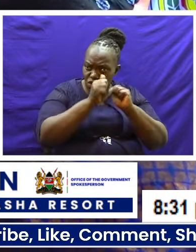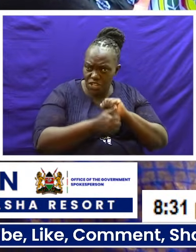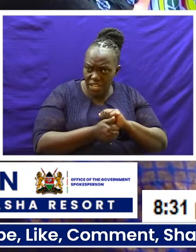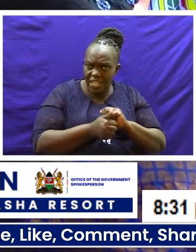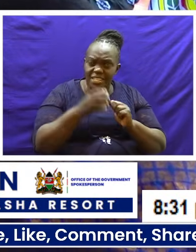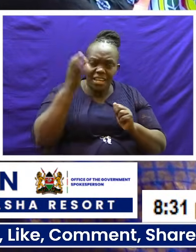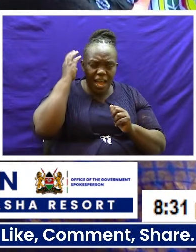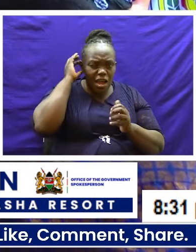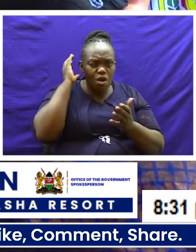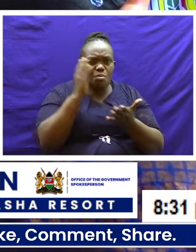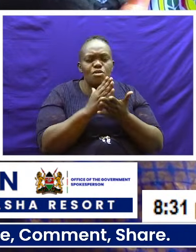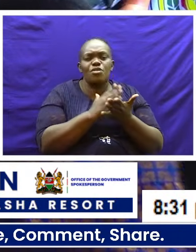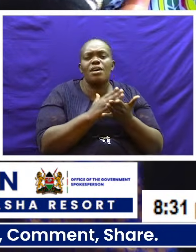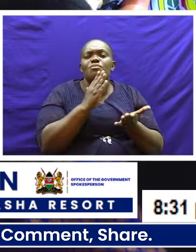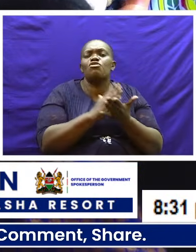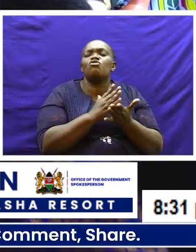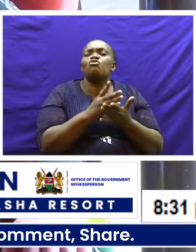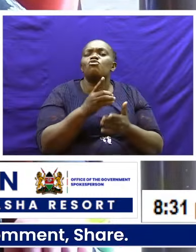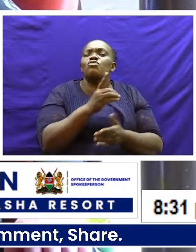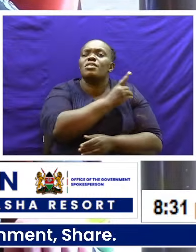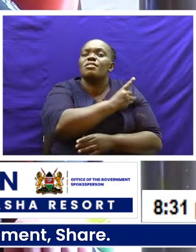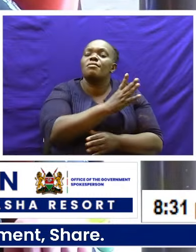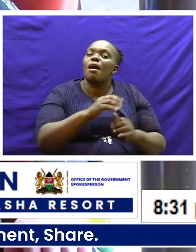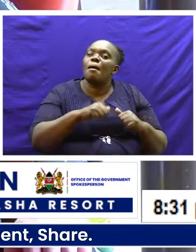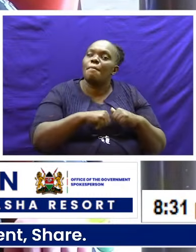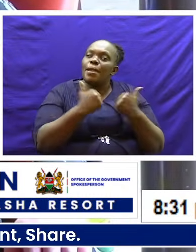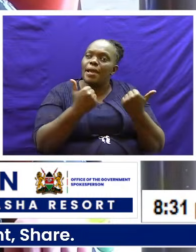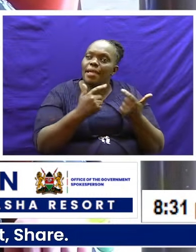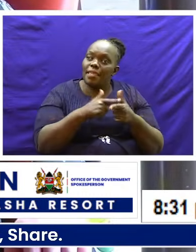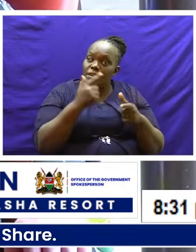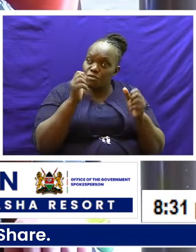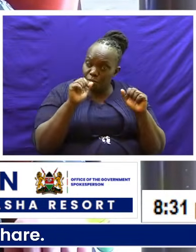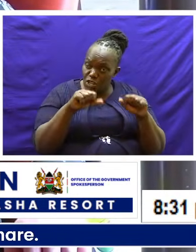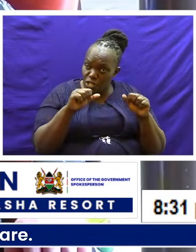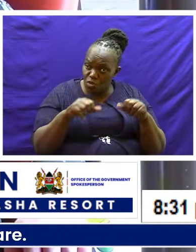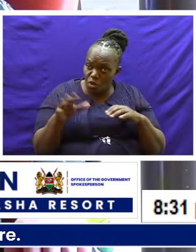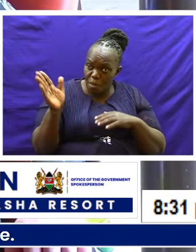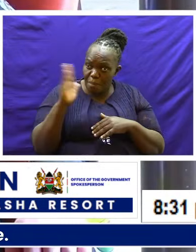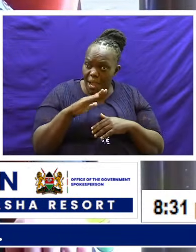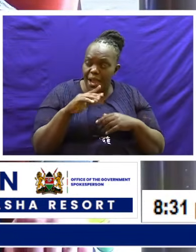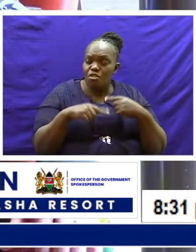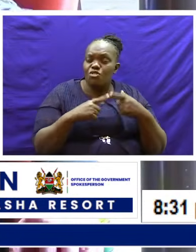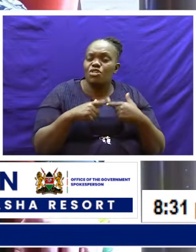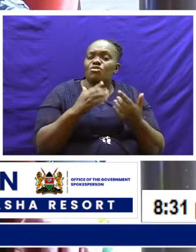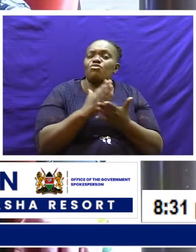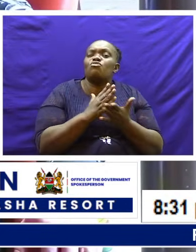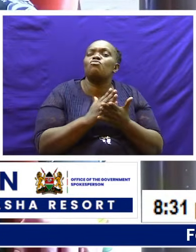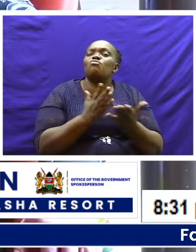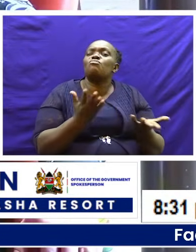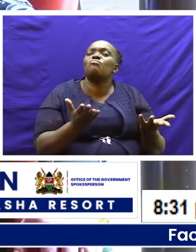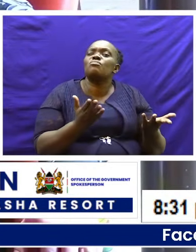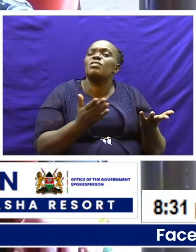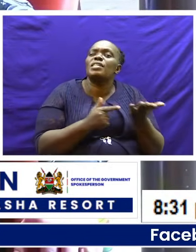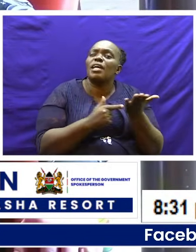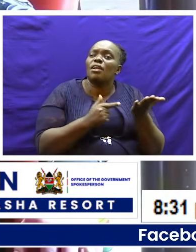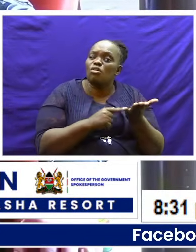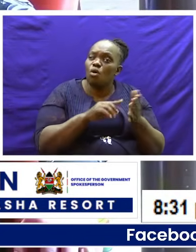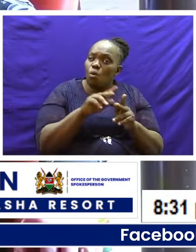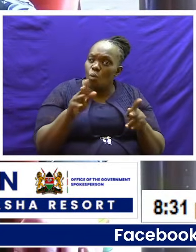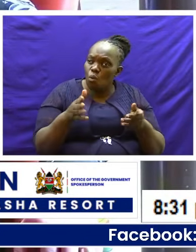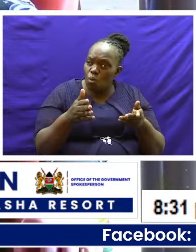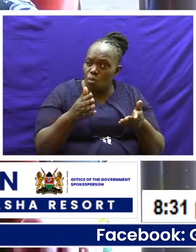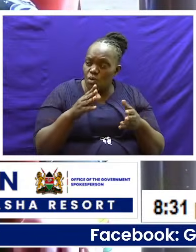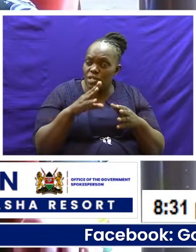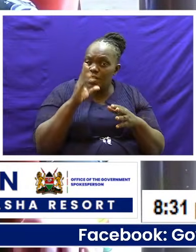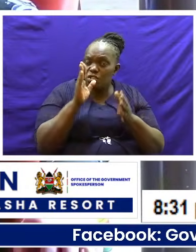That's really amazing. Yeah. So Dr. Let's take a break so that we can come back and continue. But that's you're taking this short break on a very high note. This is